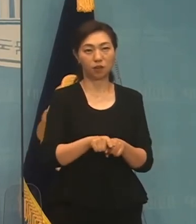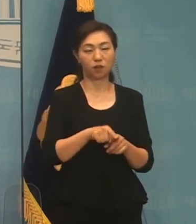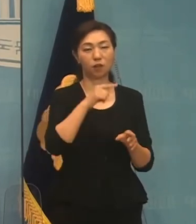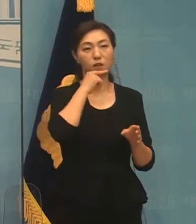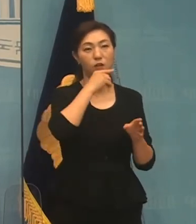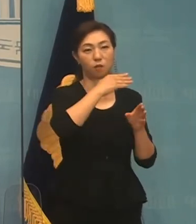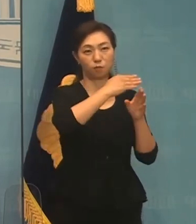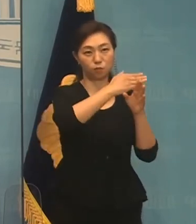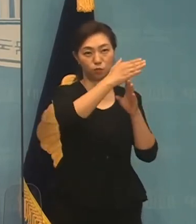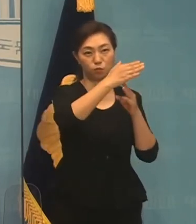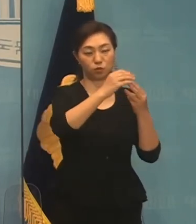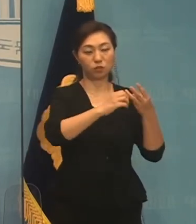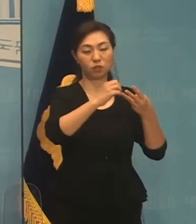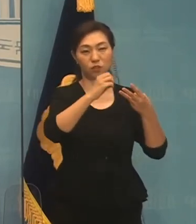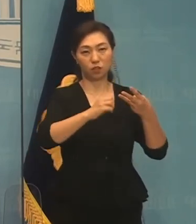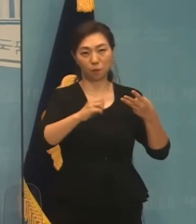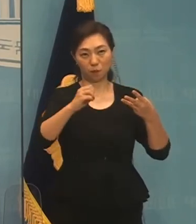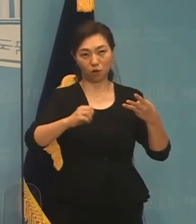북태평양